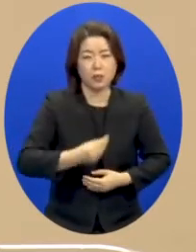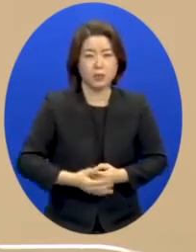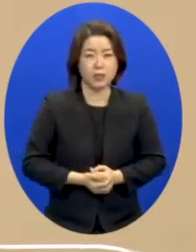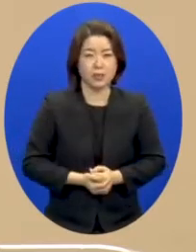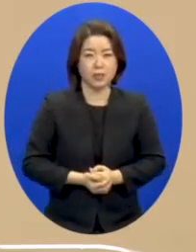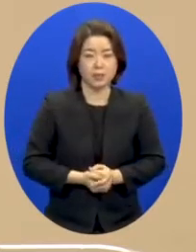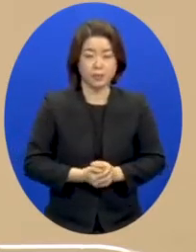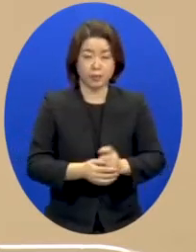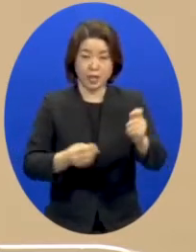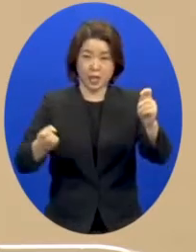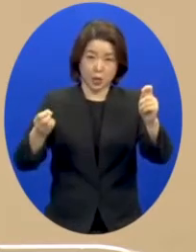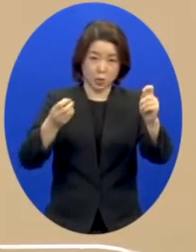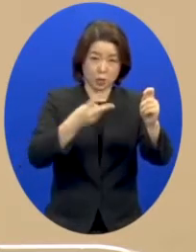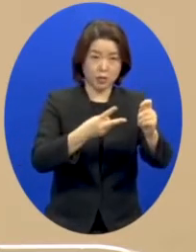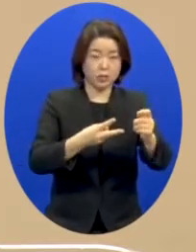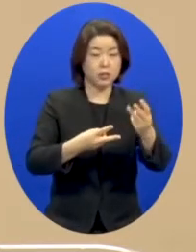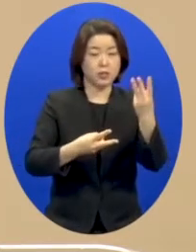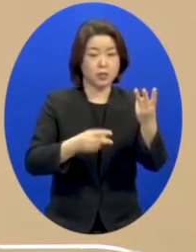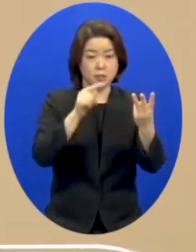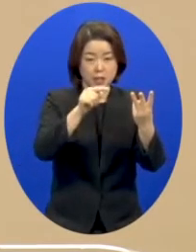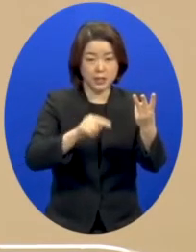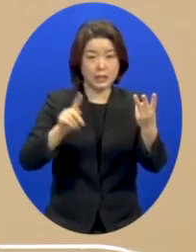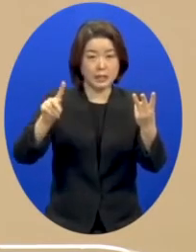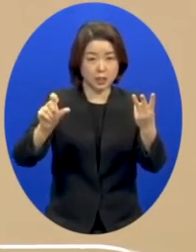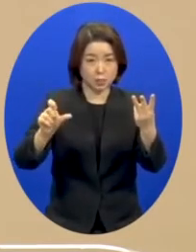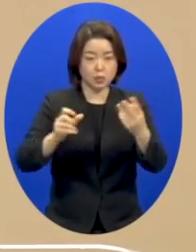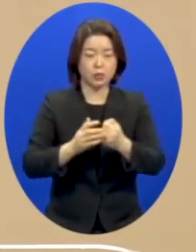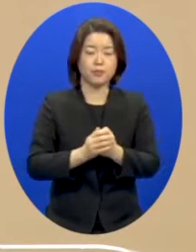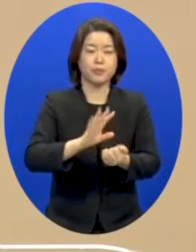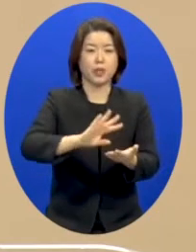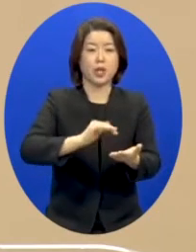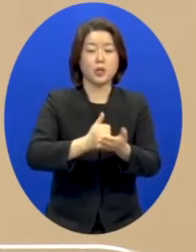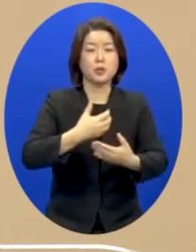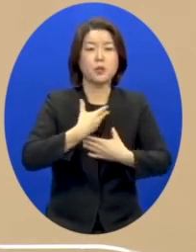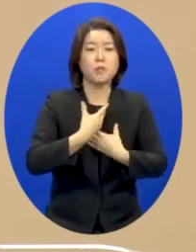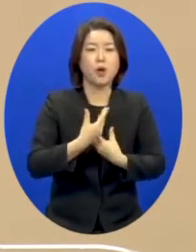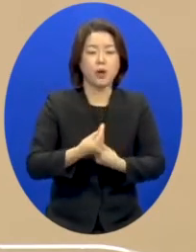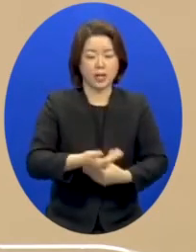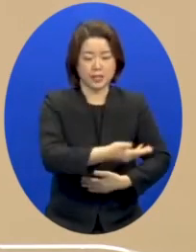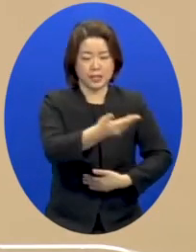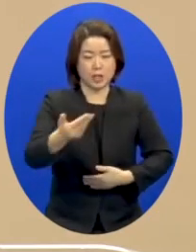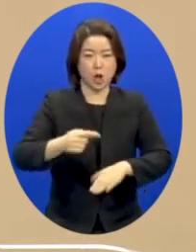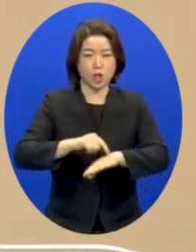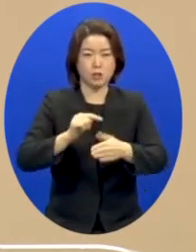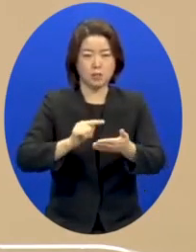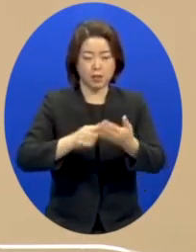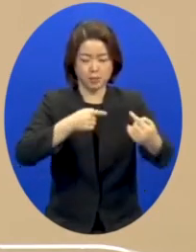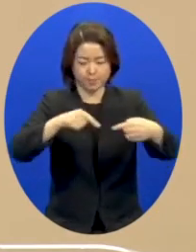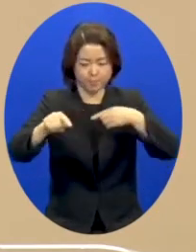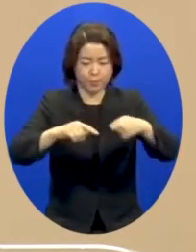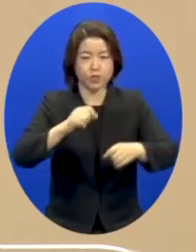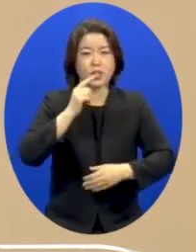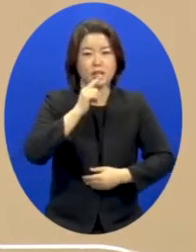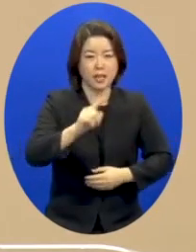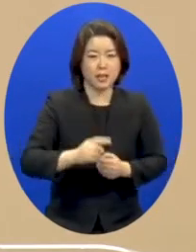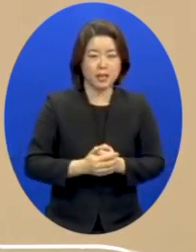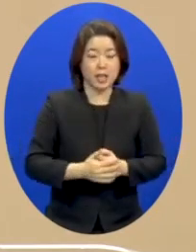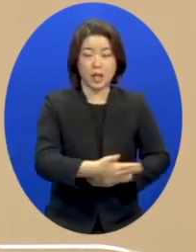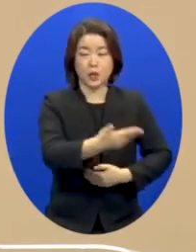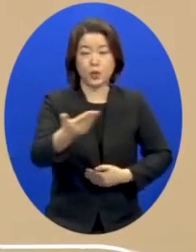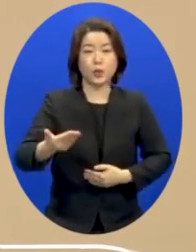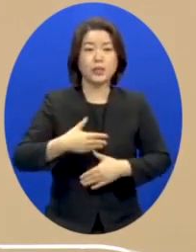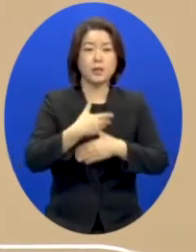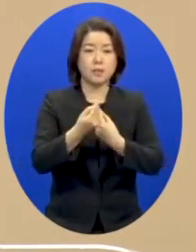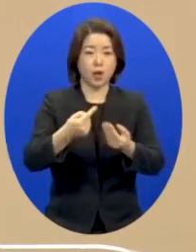골로새서 3장 15절 말씀에 그리스도의 평강이 너희 마음을 주장하게 하라. 너희는 평강을